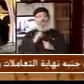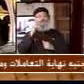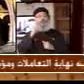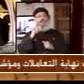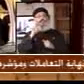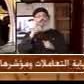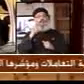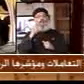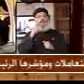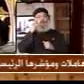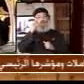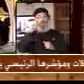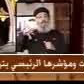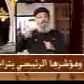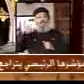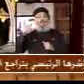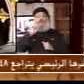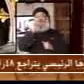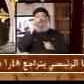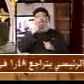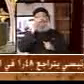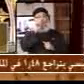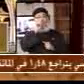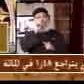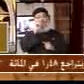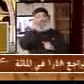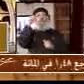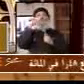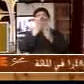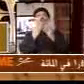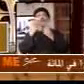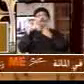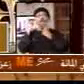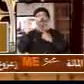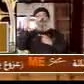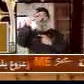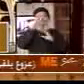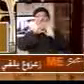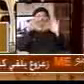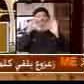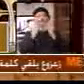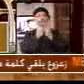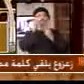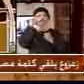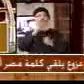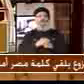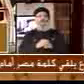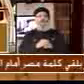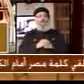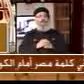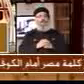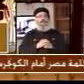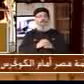ولكن هذا اللص أجاب إجابة جميلة، قال له اذكرني يا رب متى جئت في ملكوتك. قال له يا ده انت